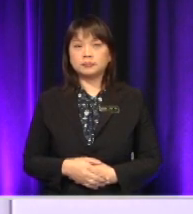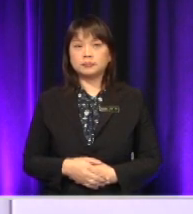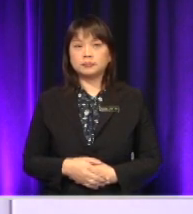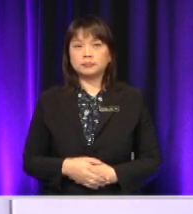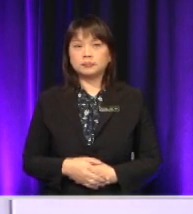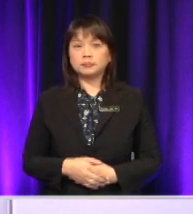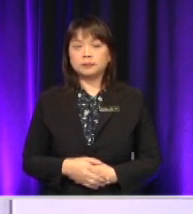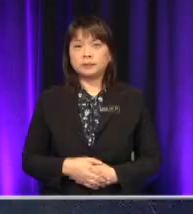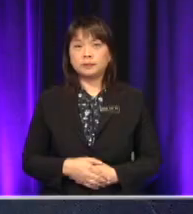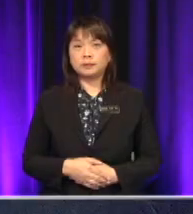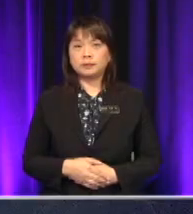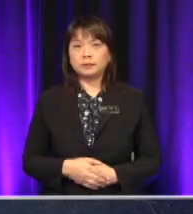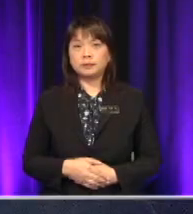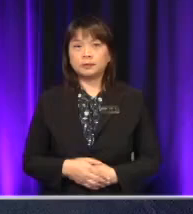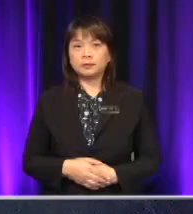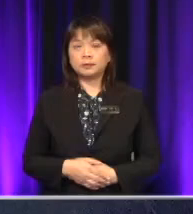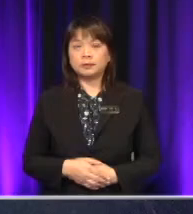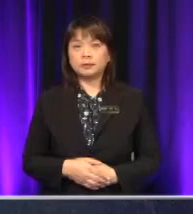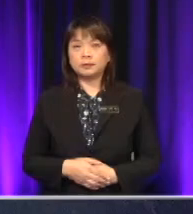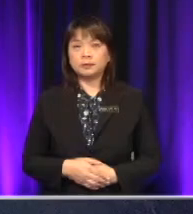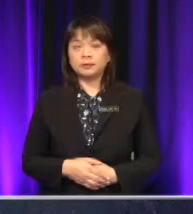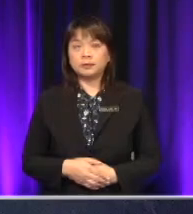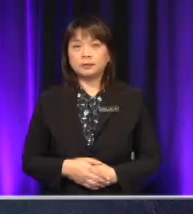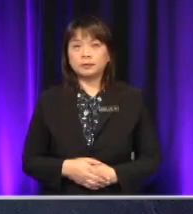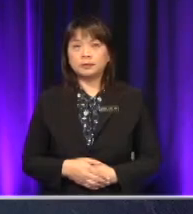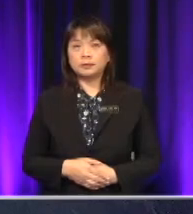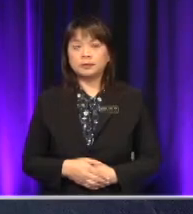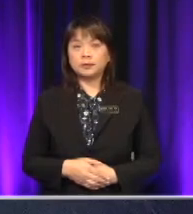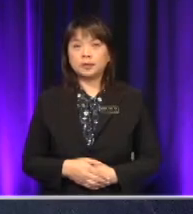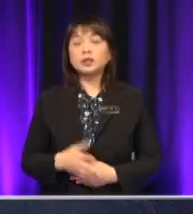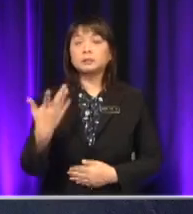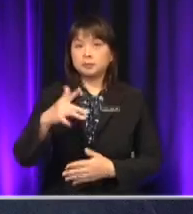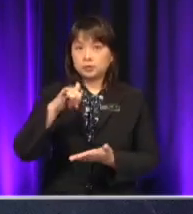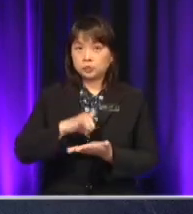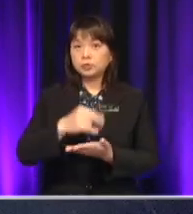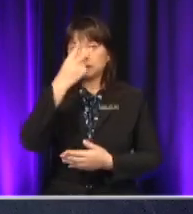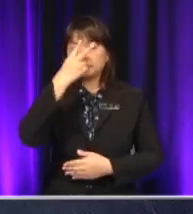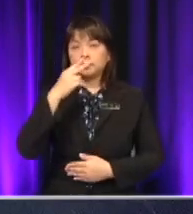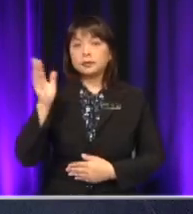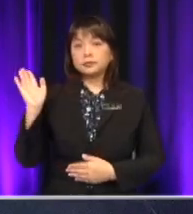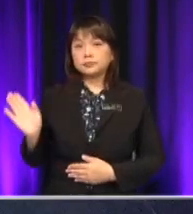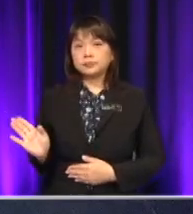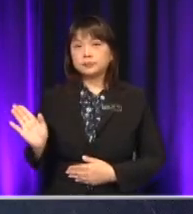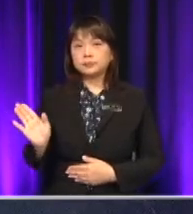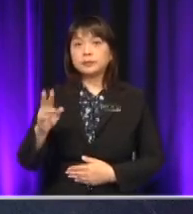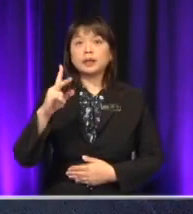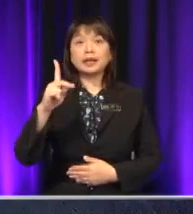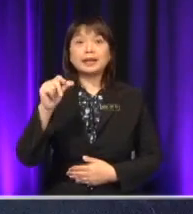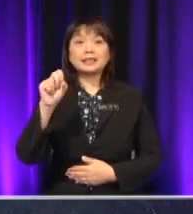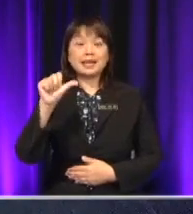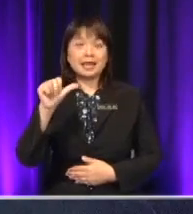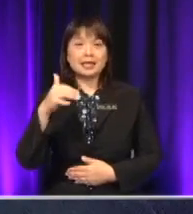situ. Kita ada lagi. Jom kita ke seterusnya pula. Iaitu kasar dawai. Kasar dawai. Tungku kaki 3 dan juga corong